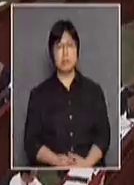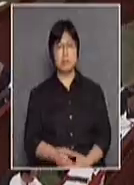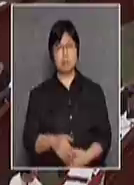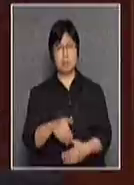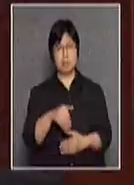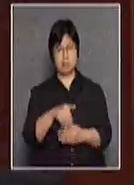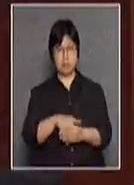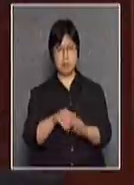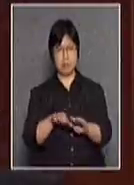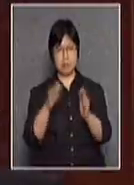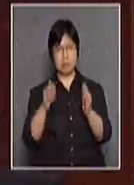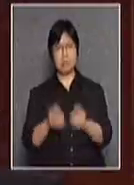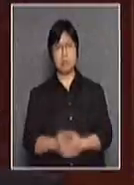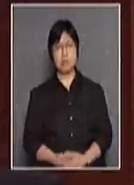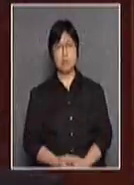開始表決。